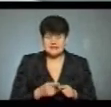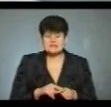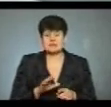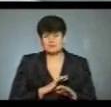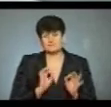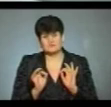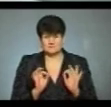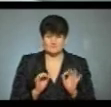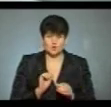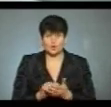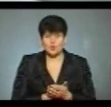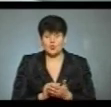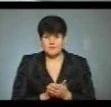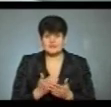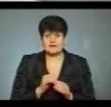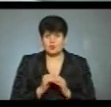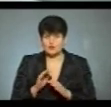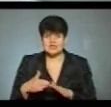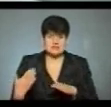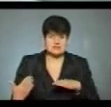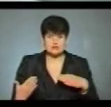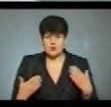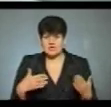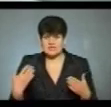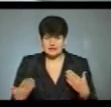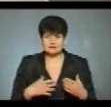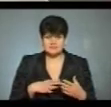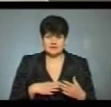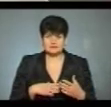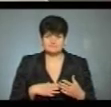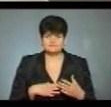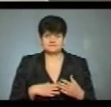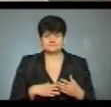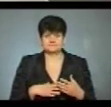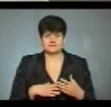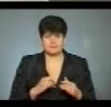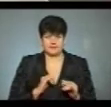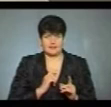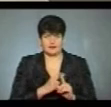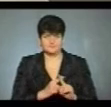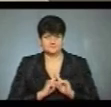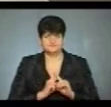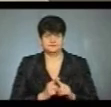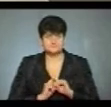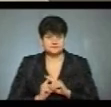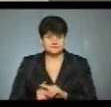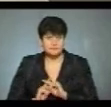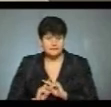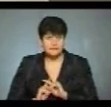компромісний документ, де кожна із сторін соціального діалогу йшла на певні поступки, на компроміс, аби збалансувати інтереси